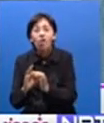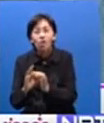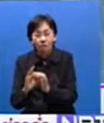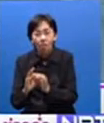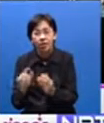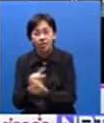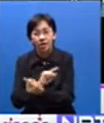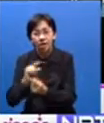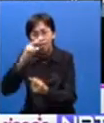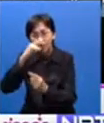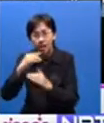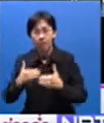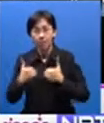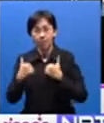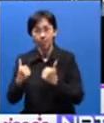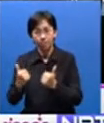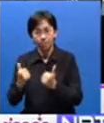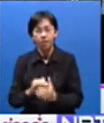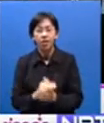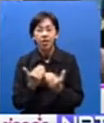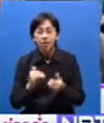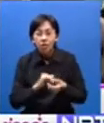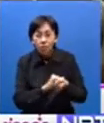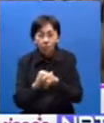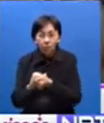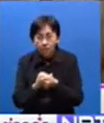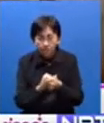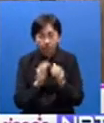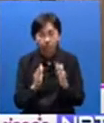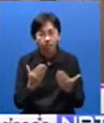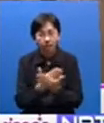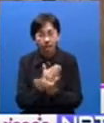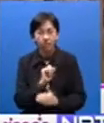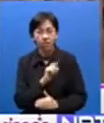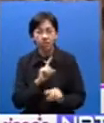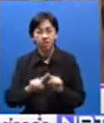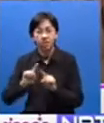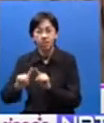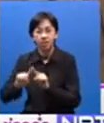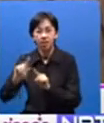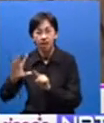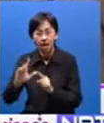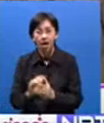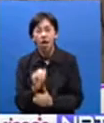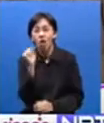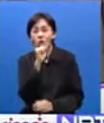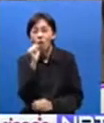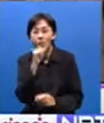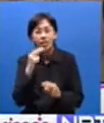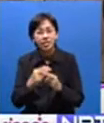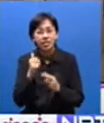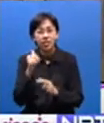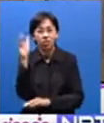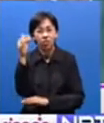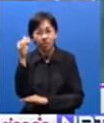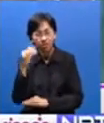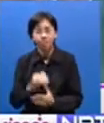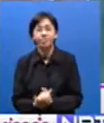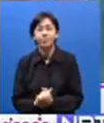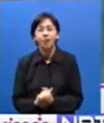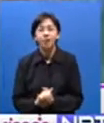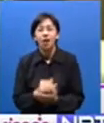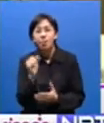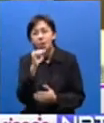สร้างสังคมไทยเป็นสุขโดยได้รับความร่วมมือจากผู้แทน 5ศาสนารวมถึงศิลปินแห่งชาติศิลปินเพชรในเพลง